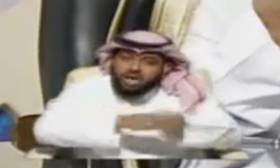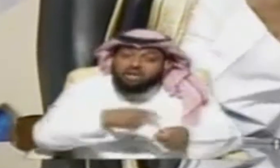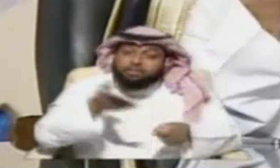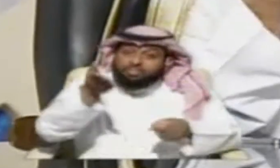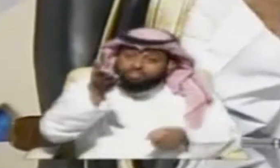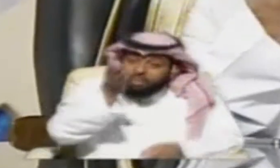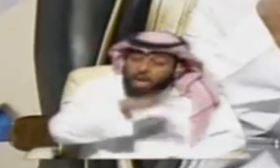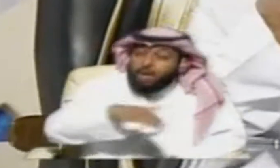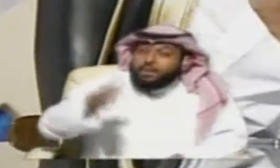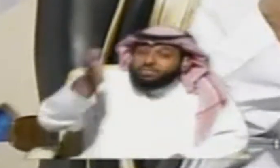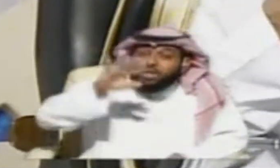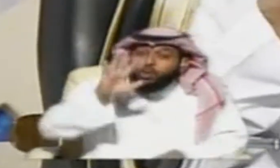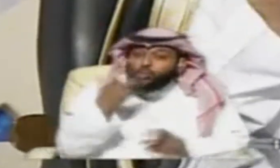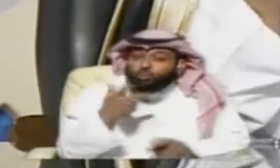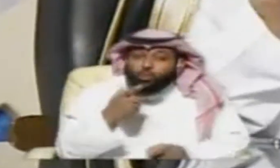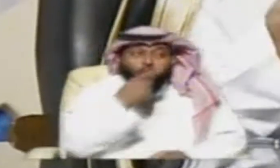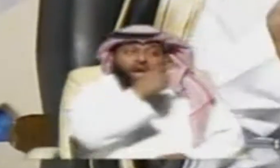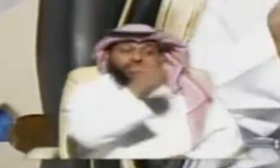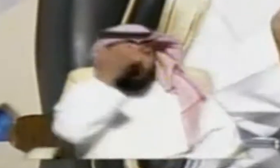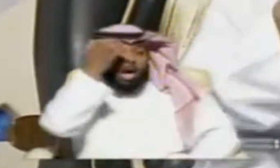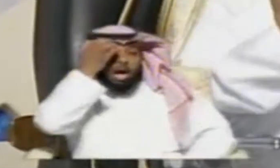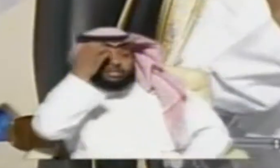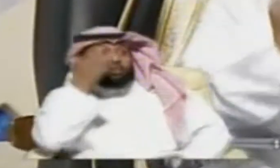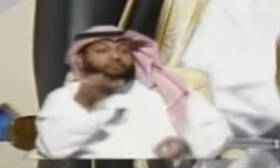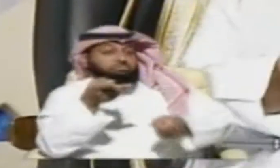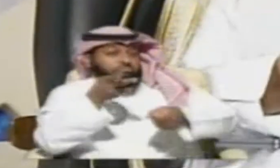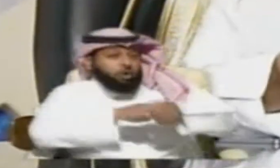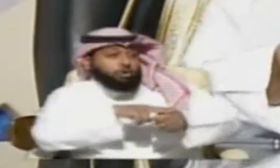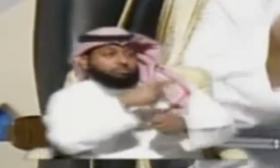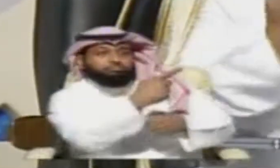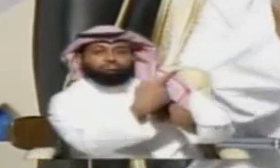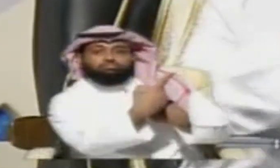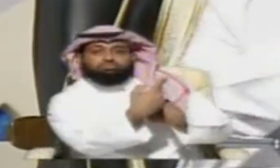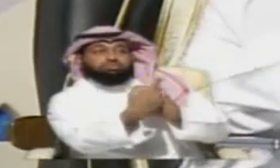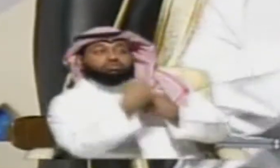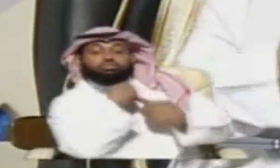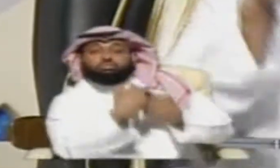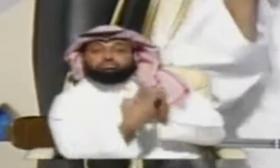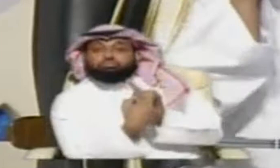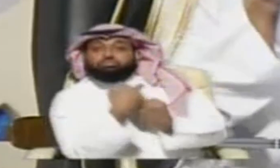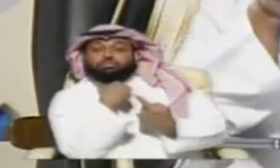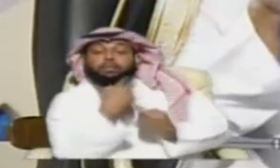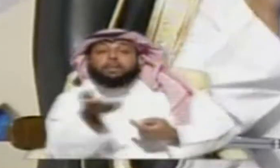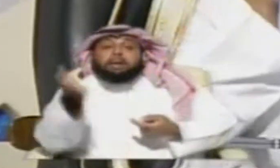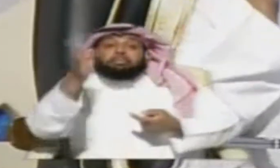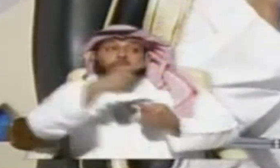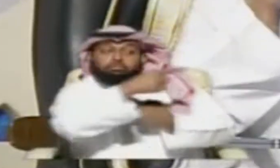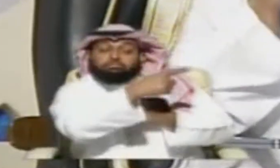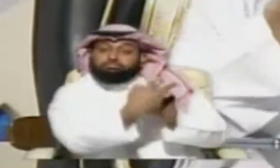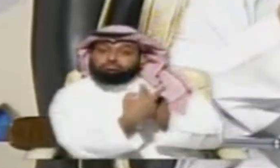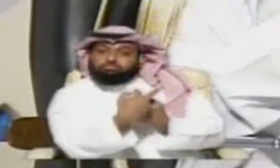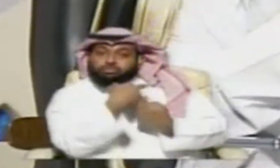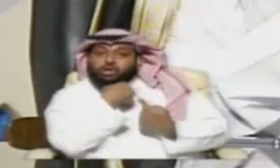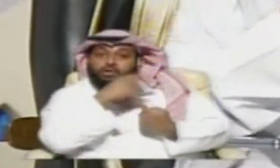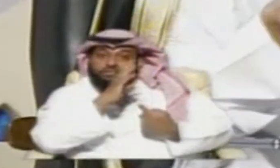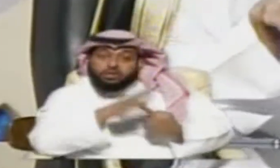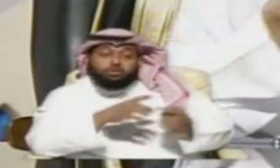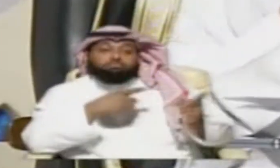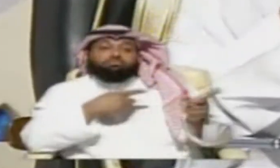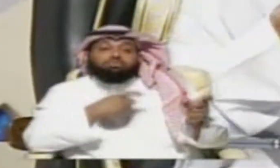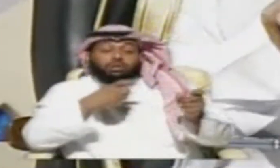فهو إن لم نقم بالدفاع عنهم فالعدو سيتمدد ويفسد، لن يقبل حتى